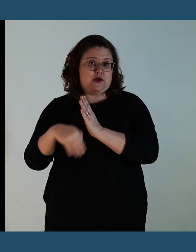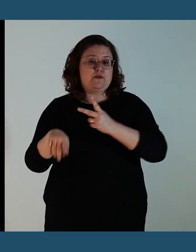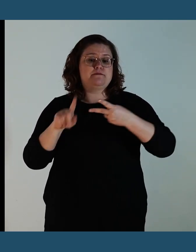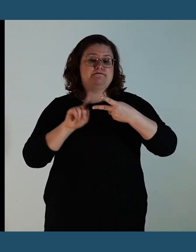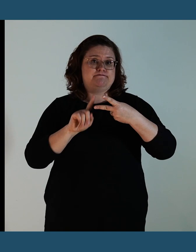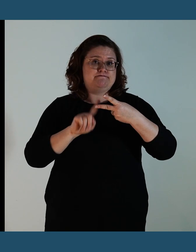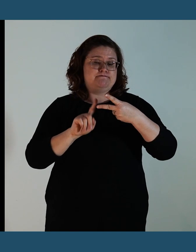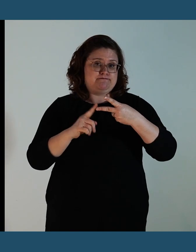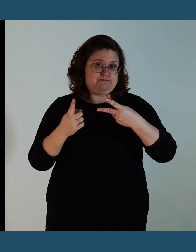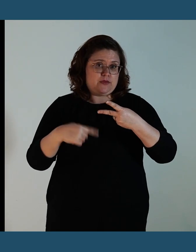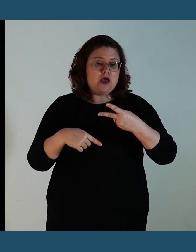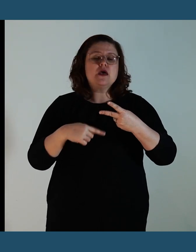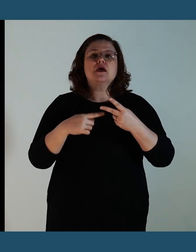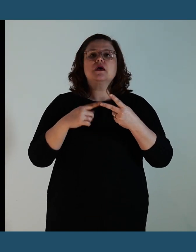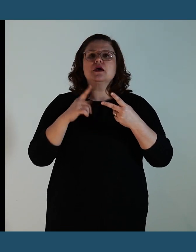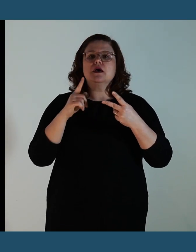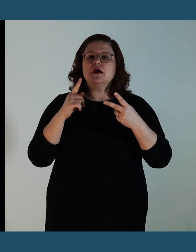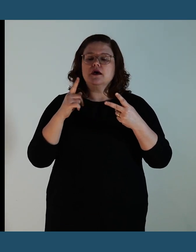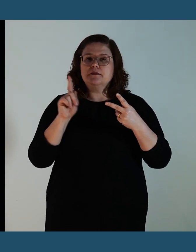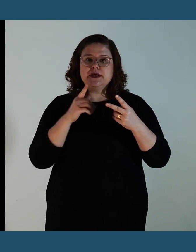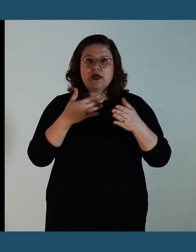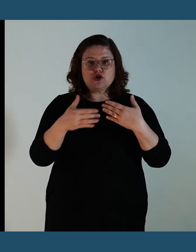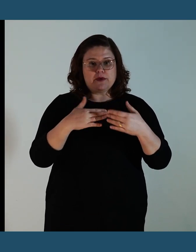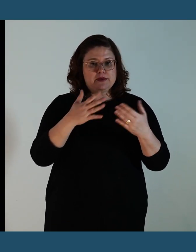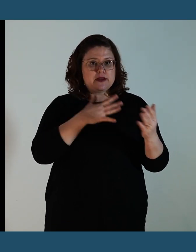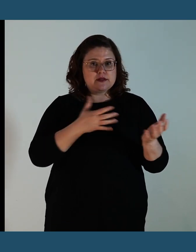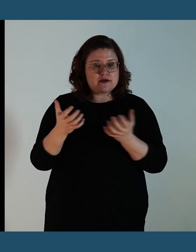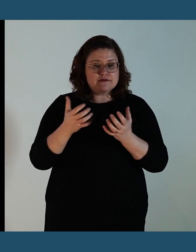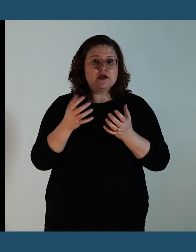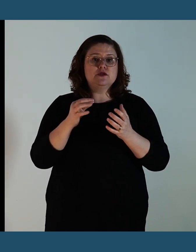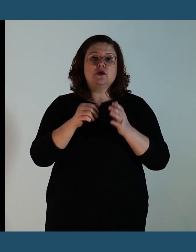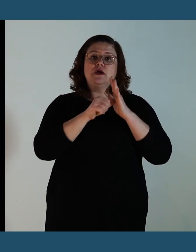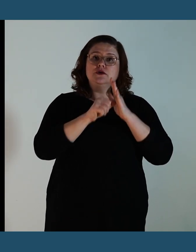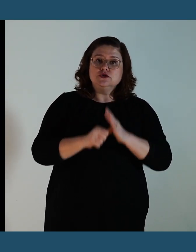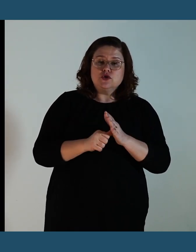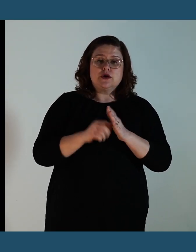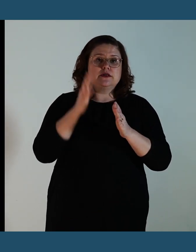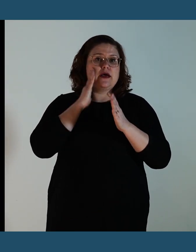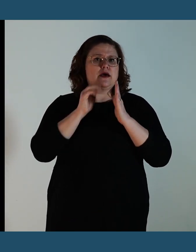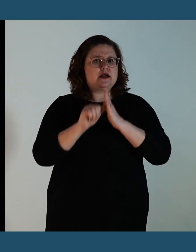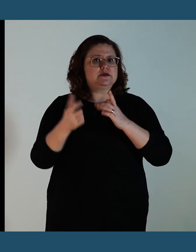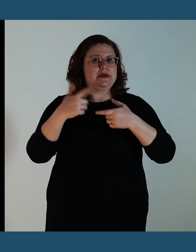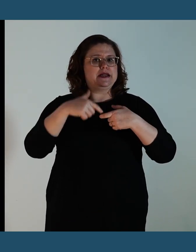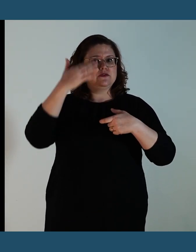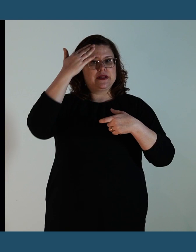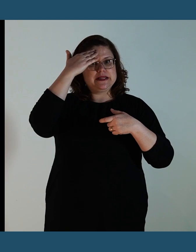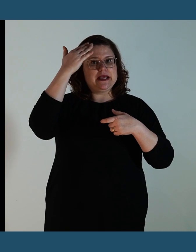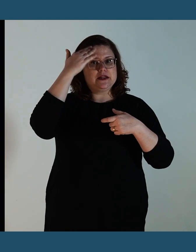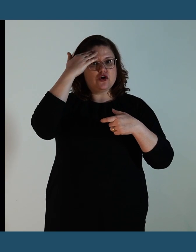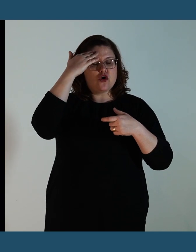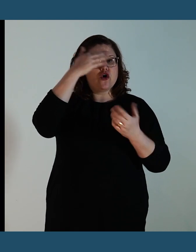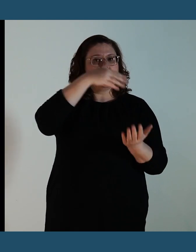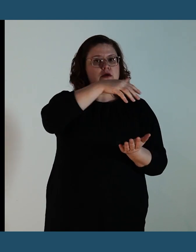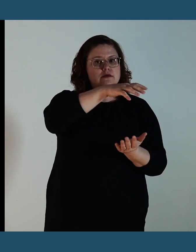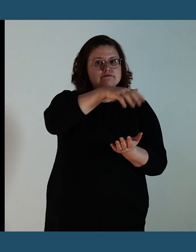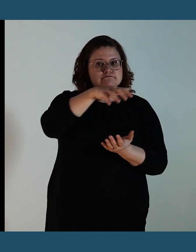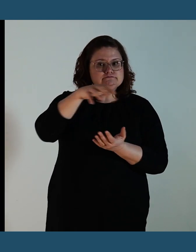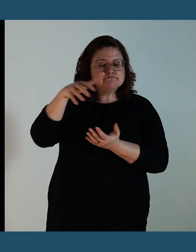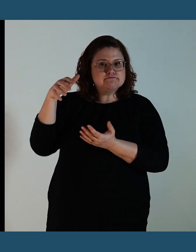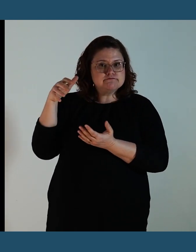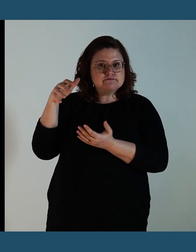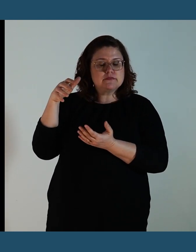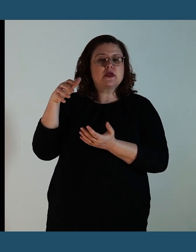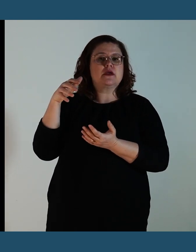Toiseksi toteuttaa tarvittavat toimenpiteet syrjintää ja rasismia koskevan tiedon järjestelmällisen keruun